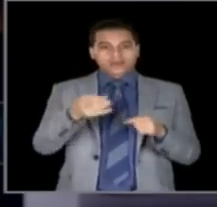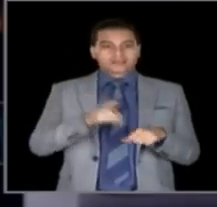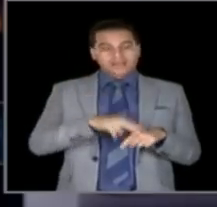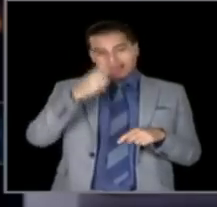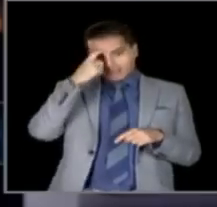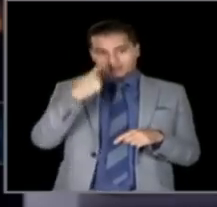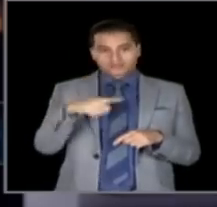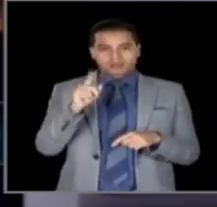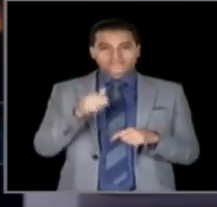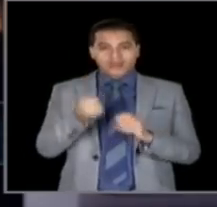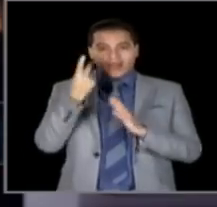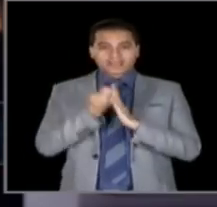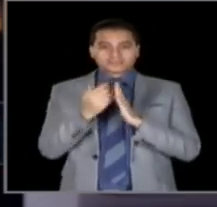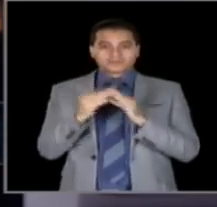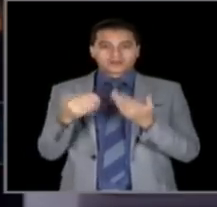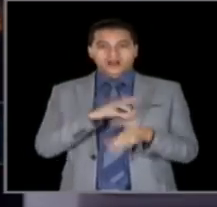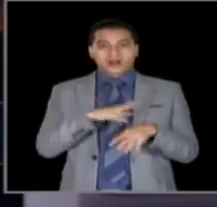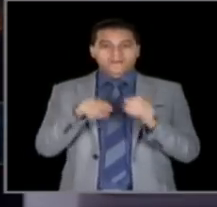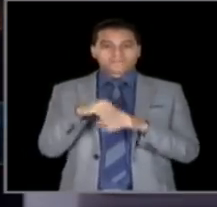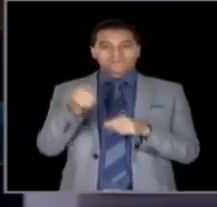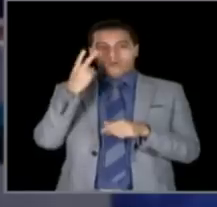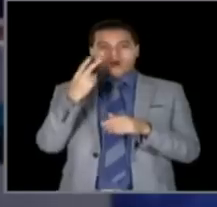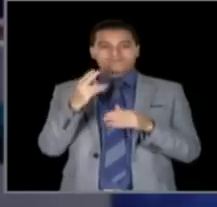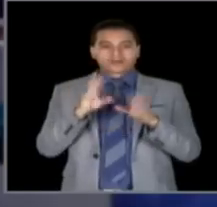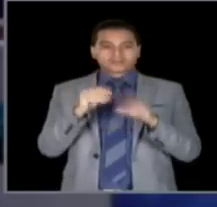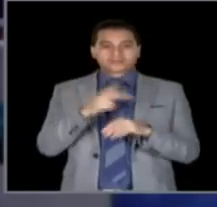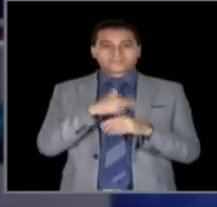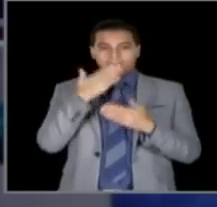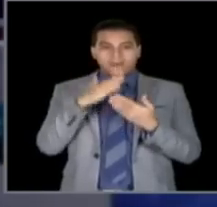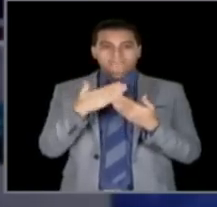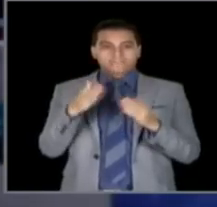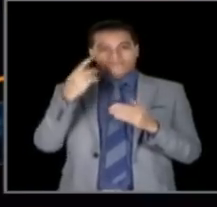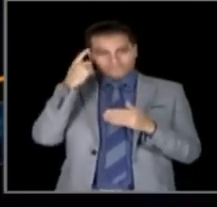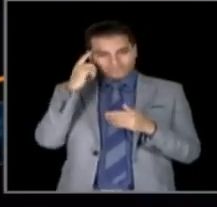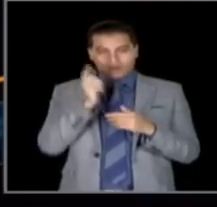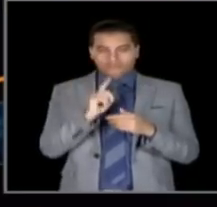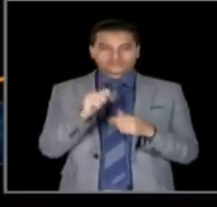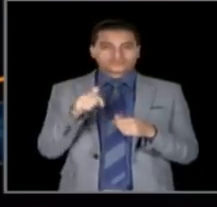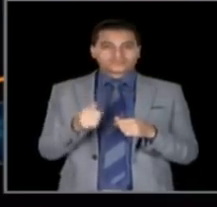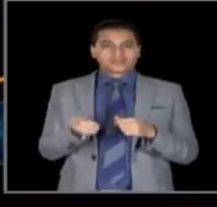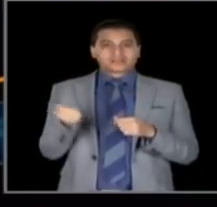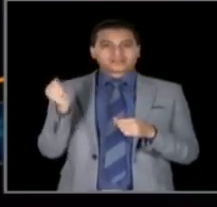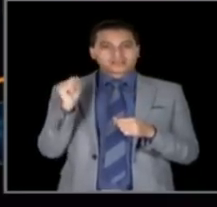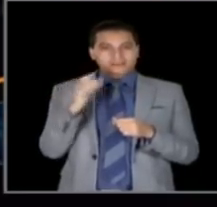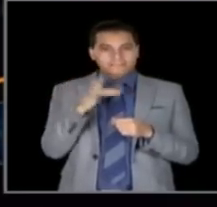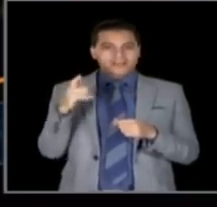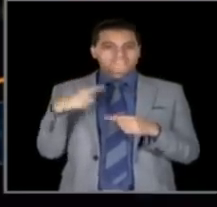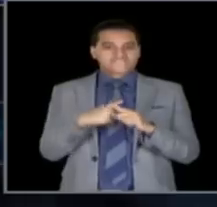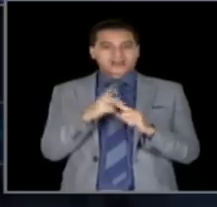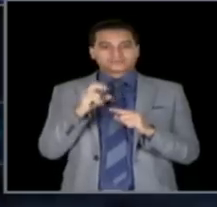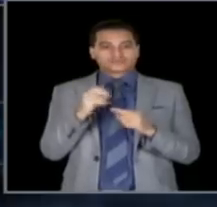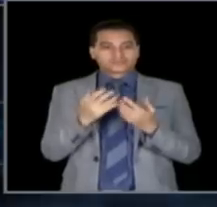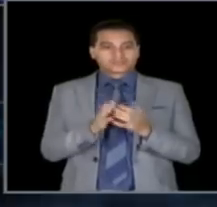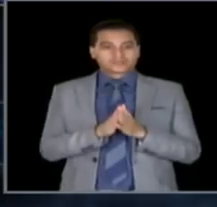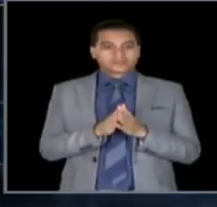صح. أديبة مصرية راحلة وألفت رواية الباب المفتوح، فمن هي؟ باص. ما هو حاصل ضرب